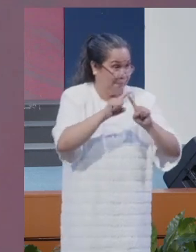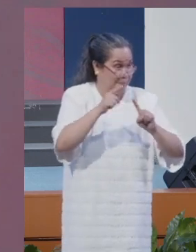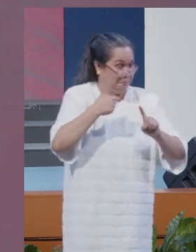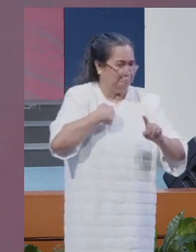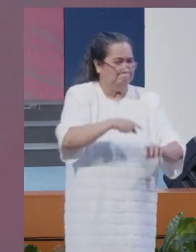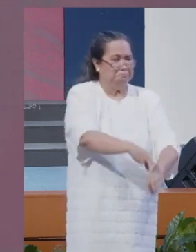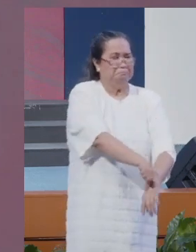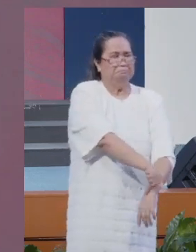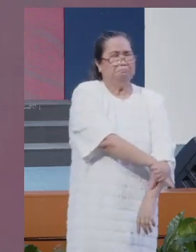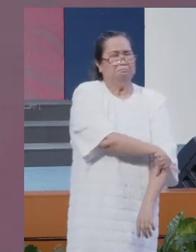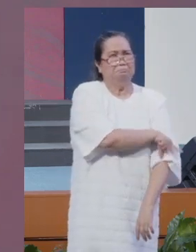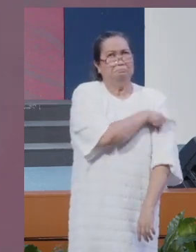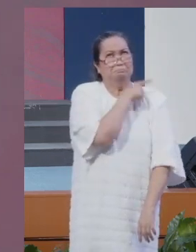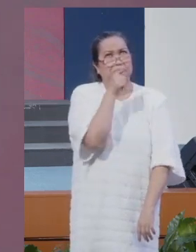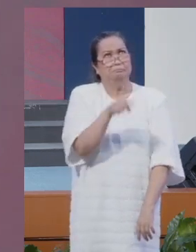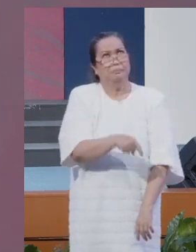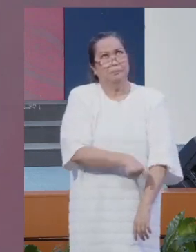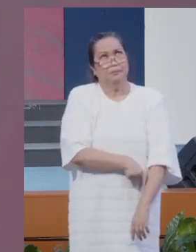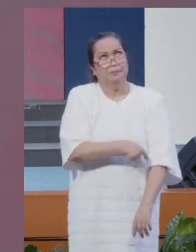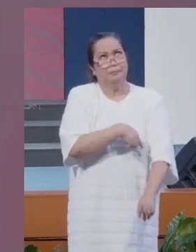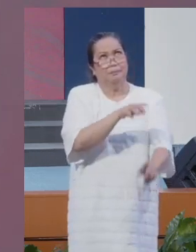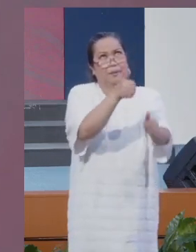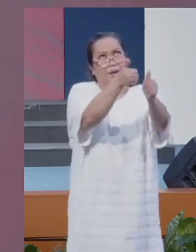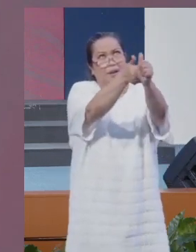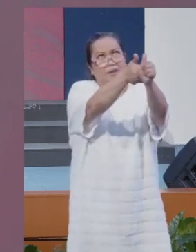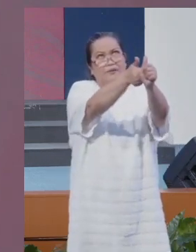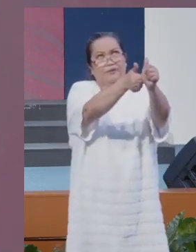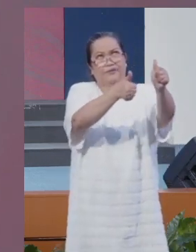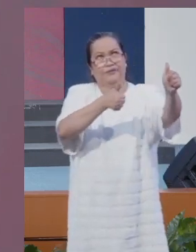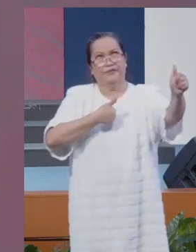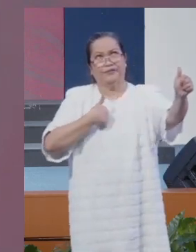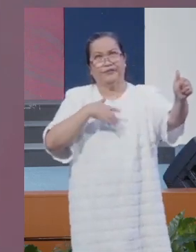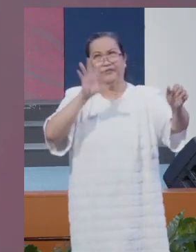matagal na panahon ay nagre-rebelde sa Kanya,